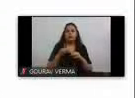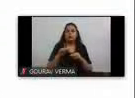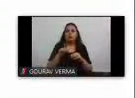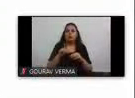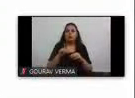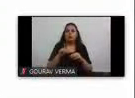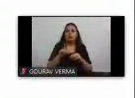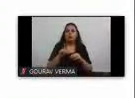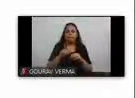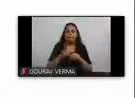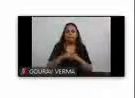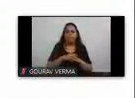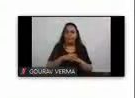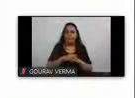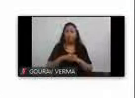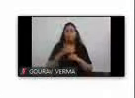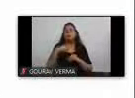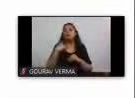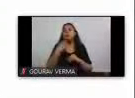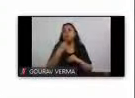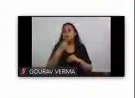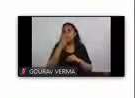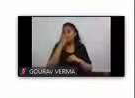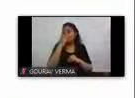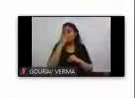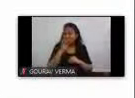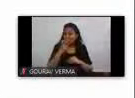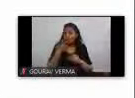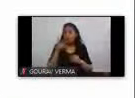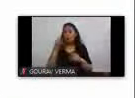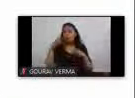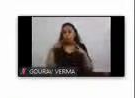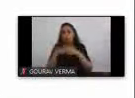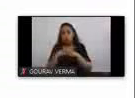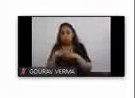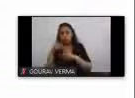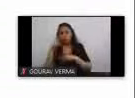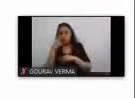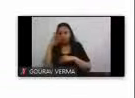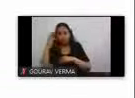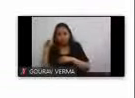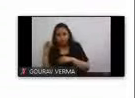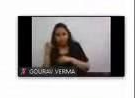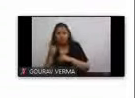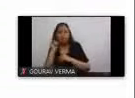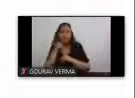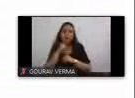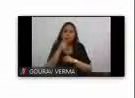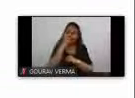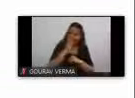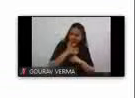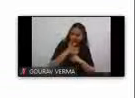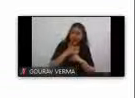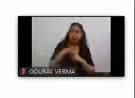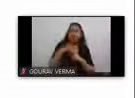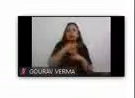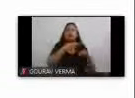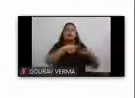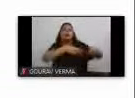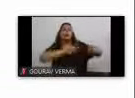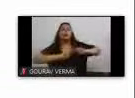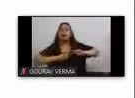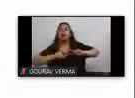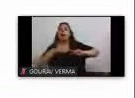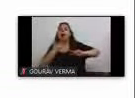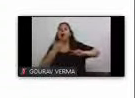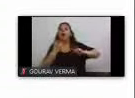with cortical vision impairment hai ya deaf blindness hai, to response pattern thoda difficult hoga. Vision